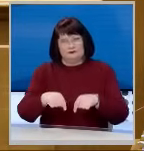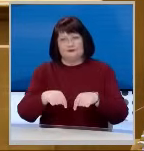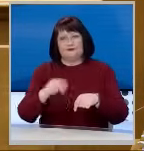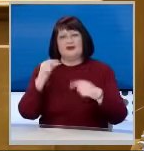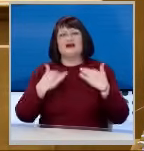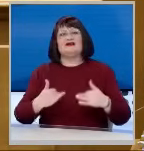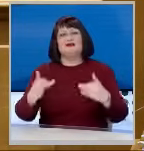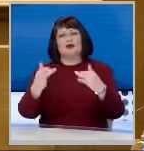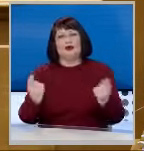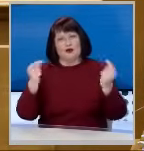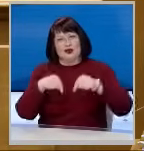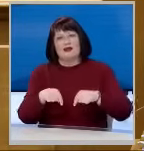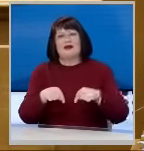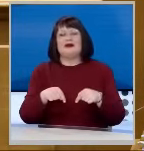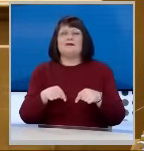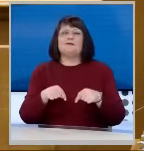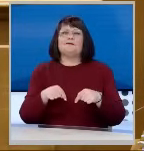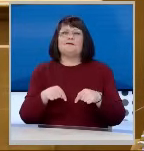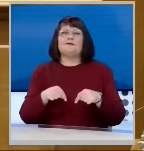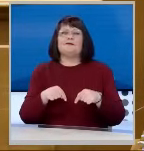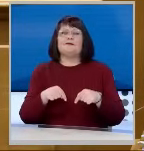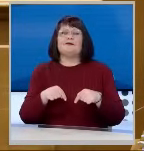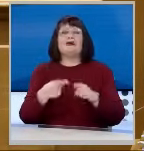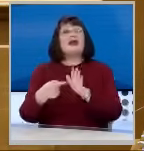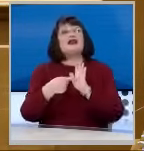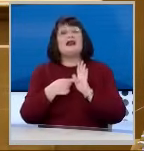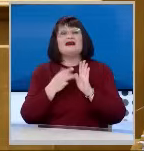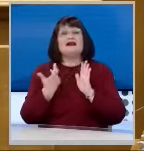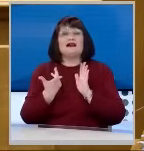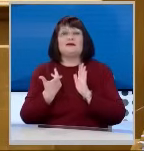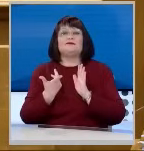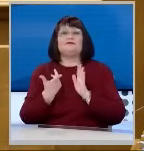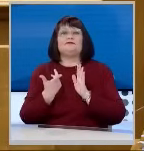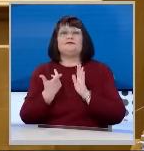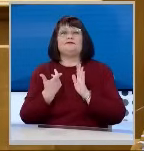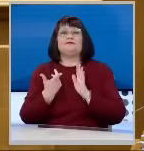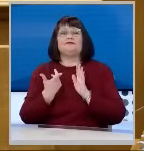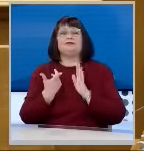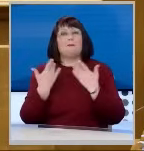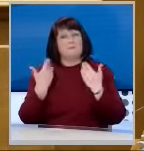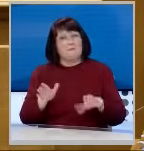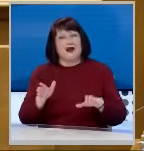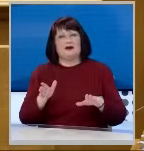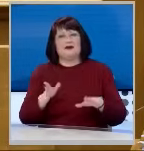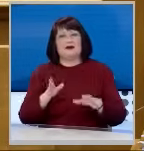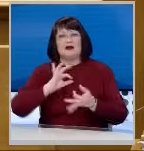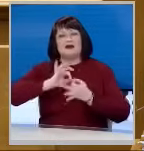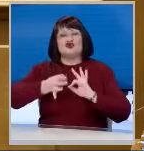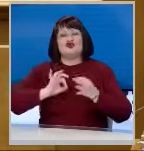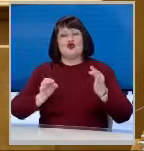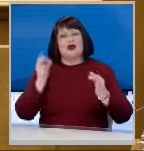στη βουλή είναι εκείνη που ήδη έχει γραφτεί στην